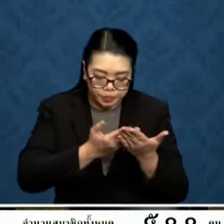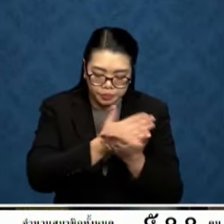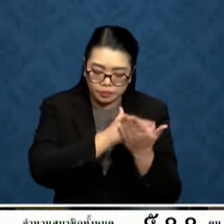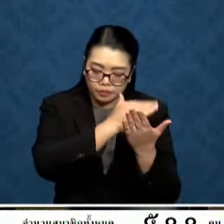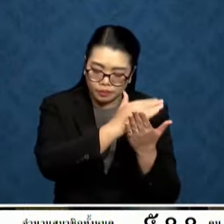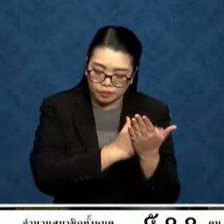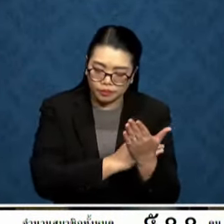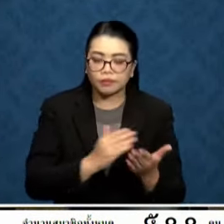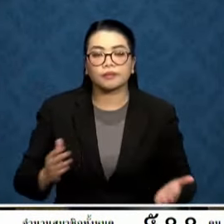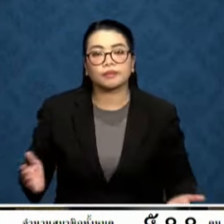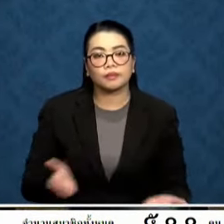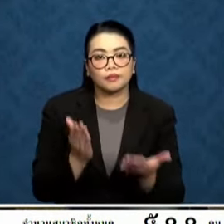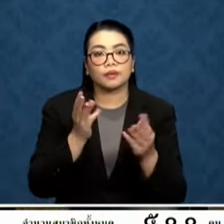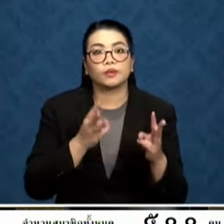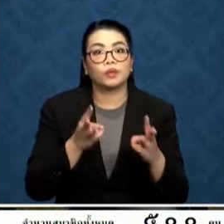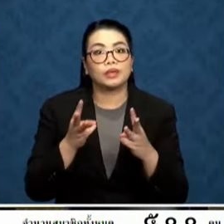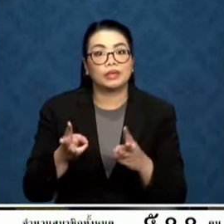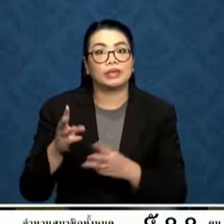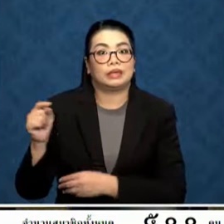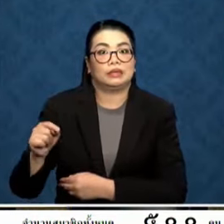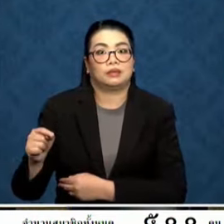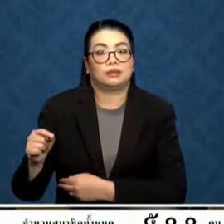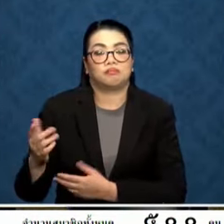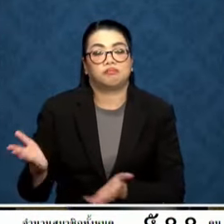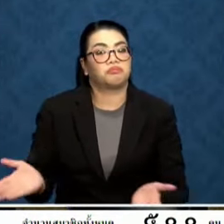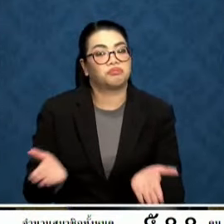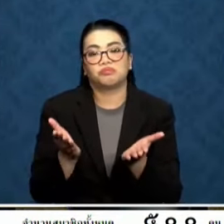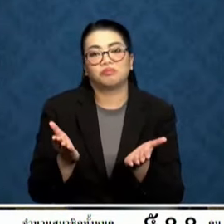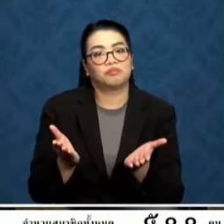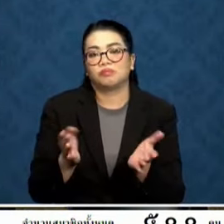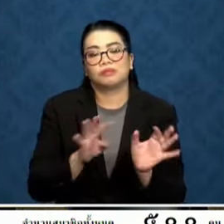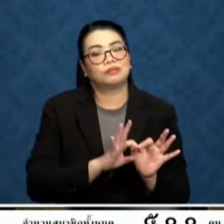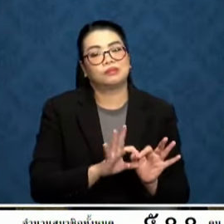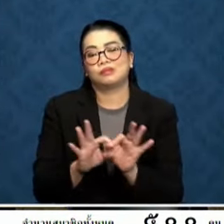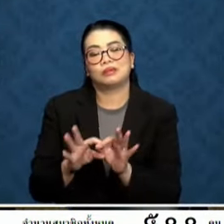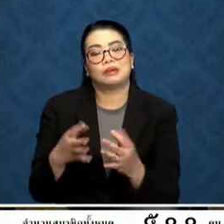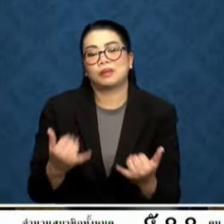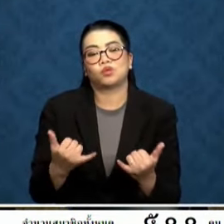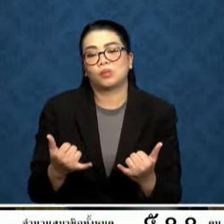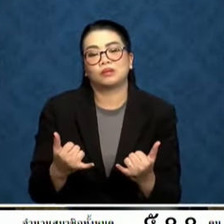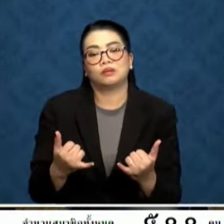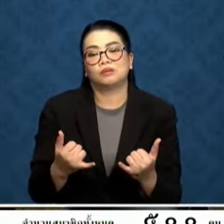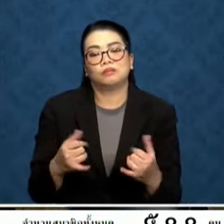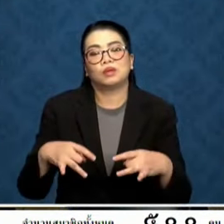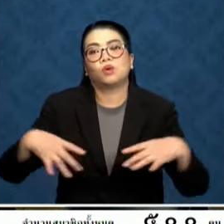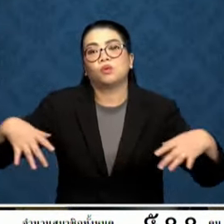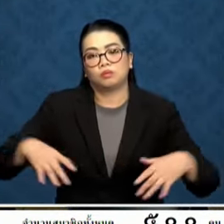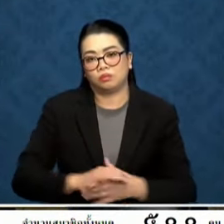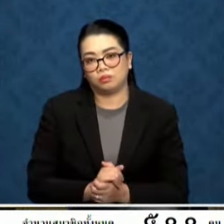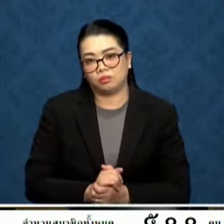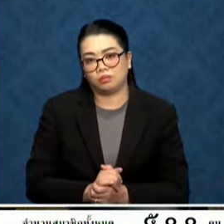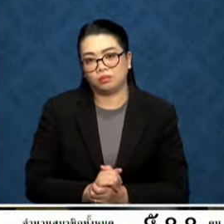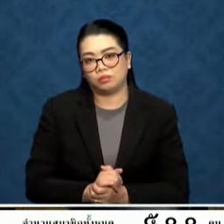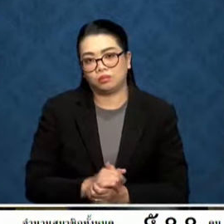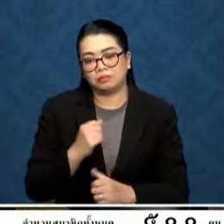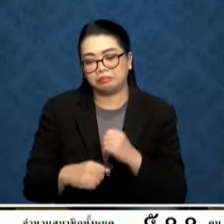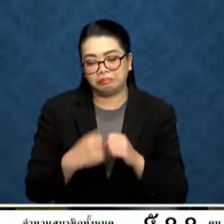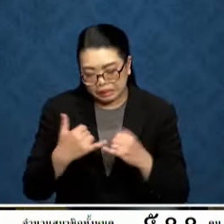การกระตุ้นเศรษฐกิจด้วยวิธีการแบบนี้มันไม่น่าจะสอดคล้องกับสถานการณ์ที่เป็นจริงของประเทศไทยณพ.ศนี้